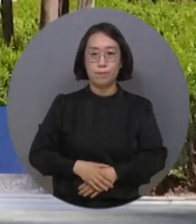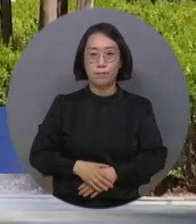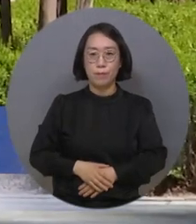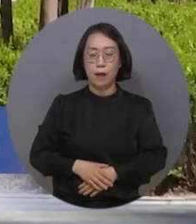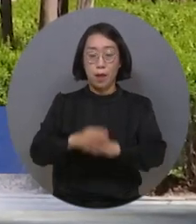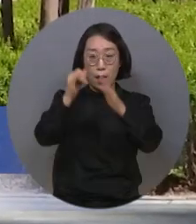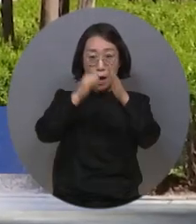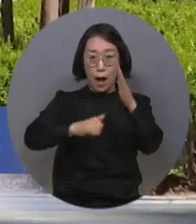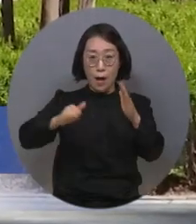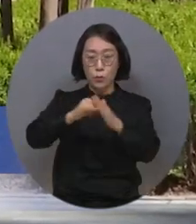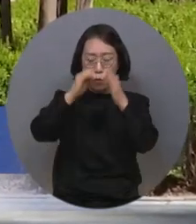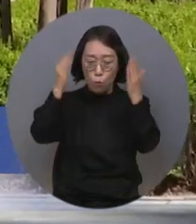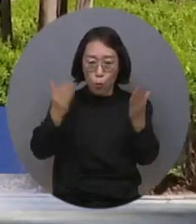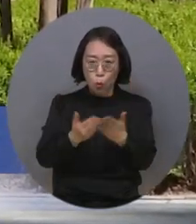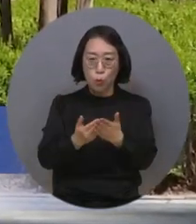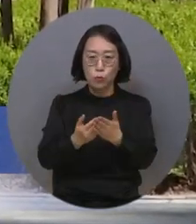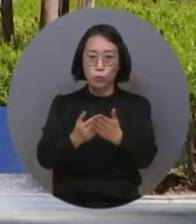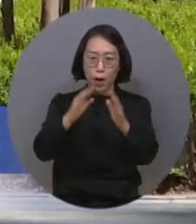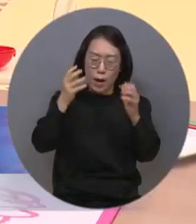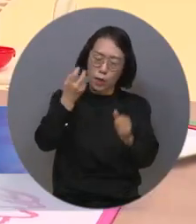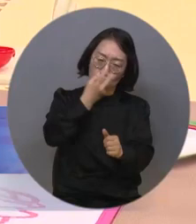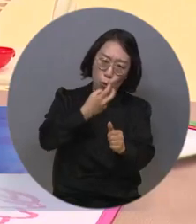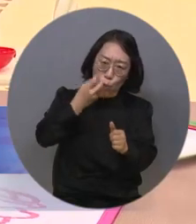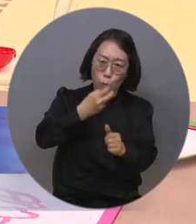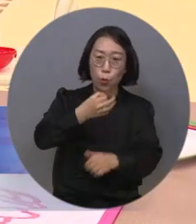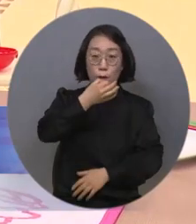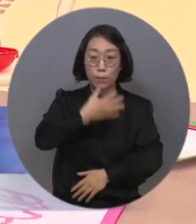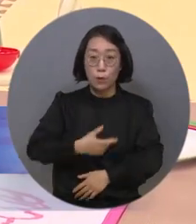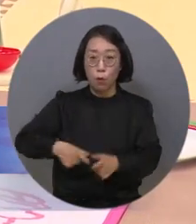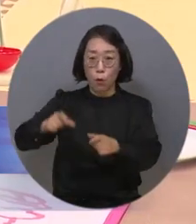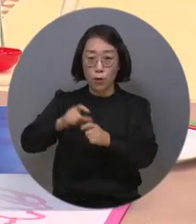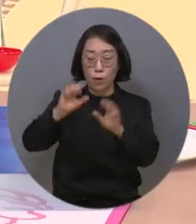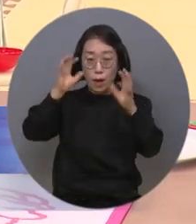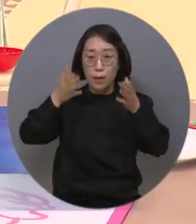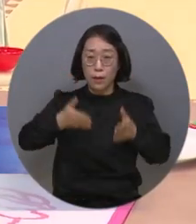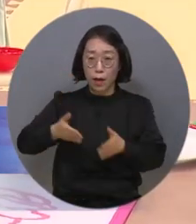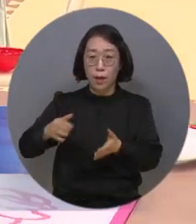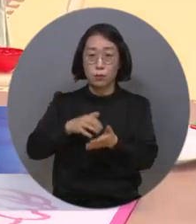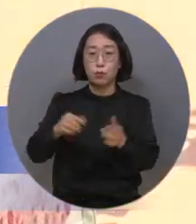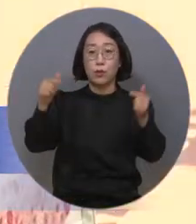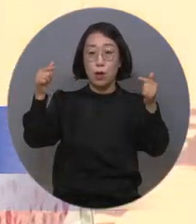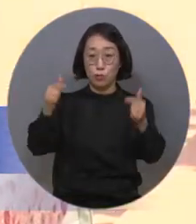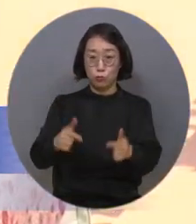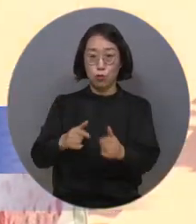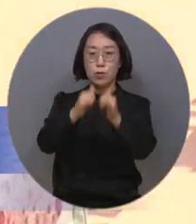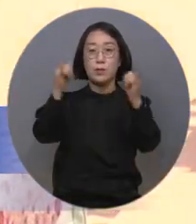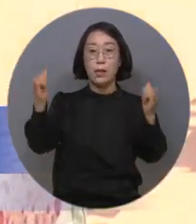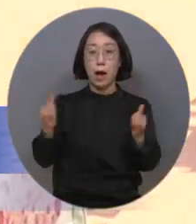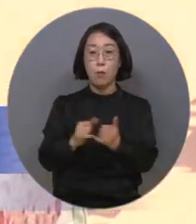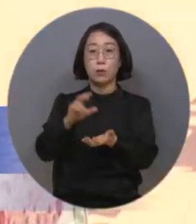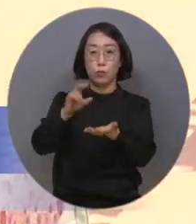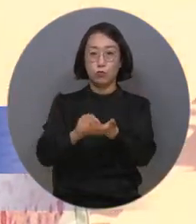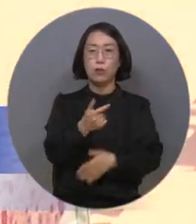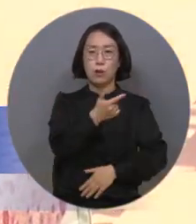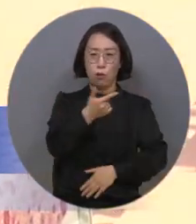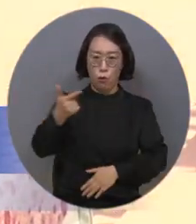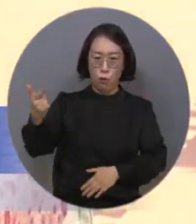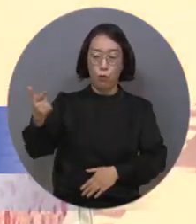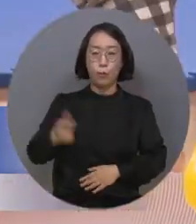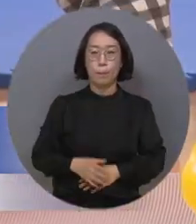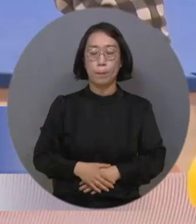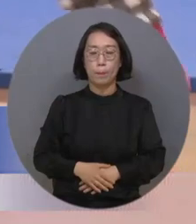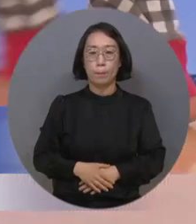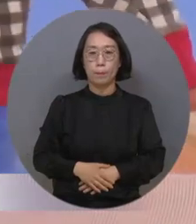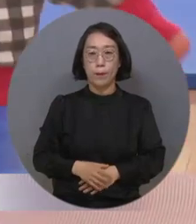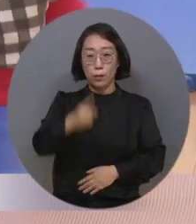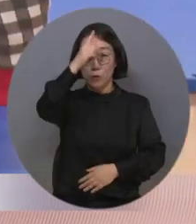온 가족이 육아에 동원되는 시대이면서 동시에 출생아 수 감소로 인한 사회적 문제가 매우 심각합니다.